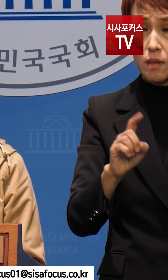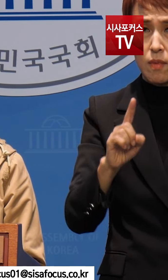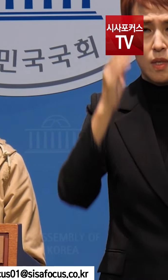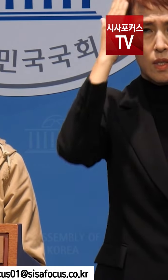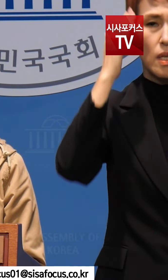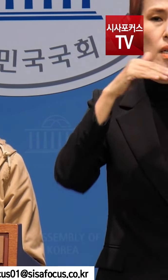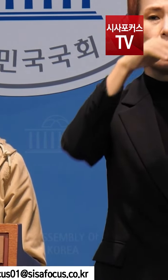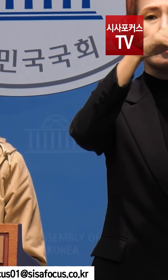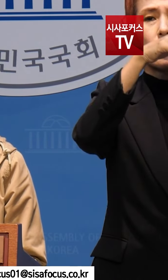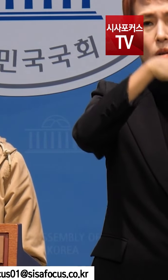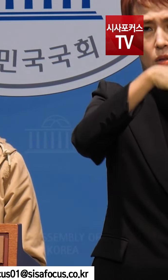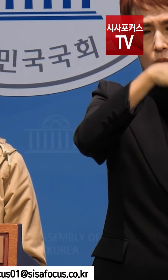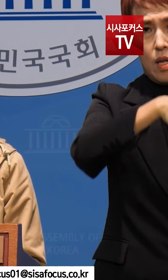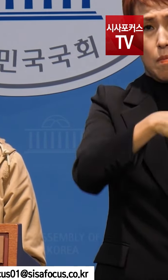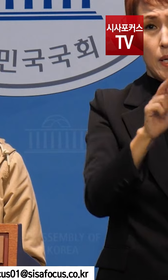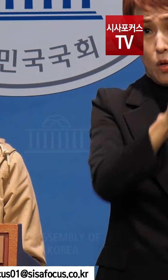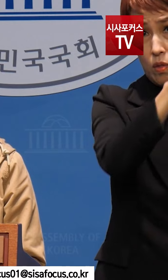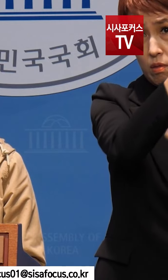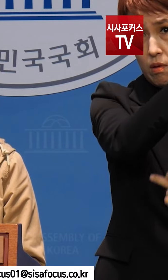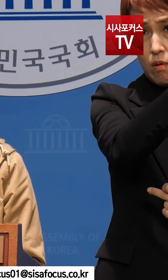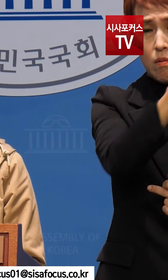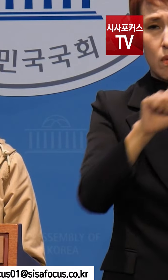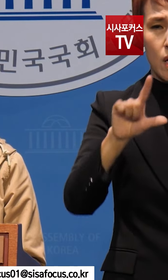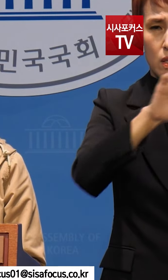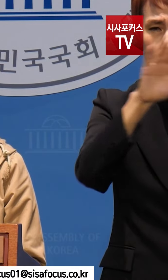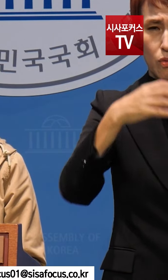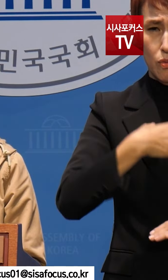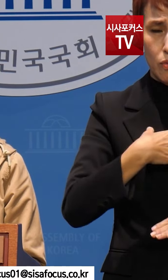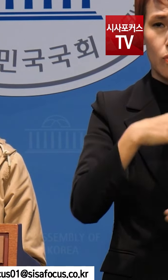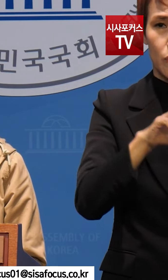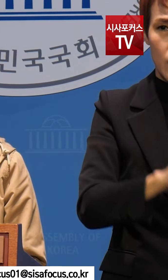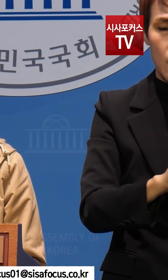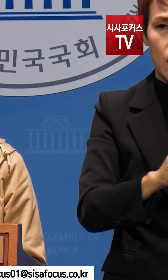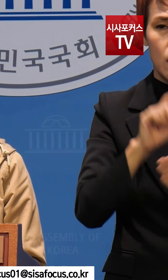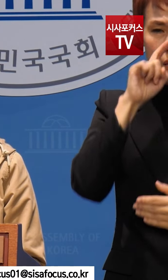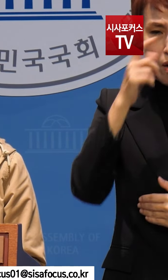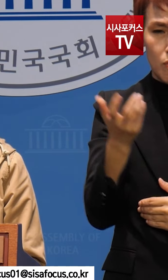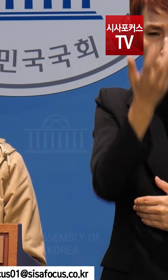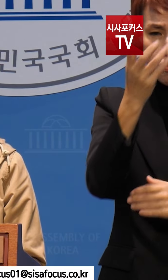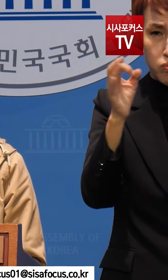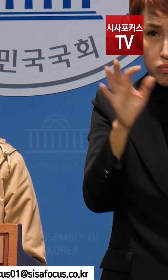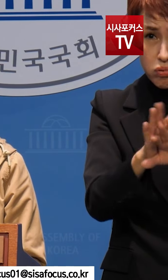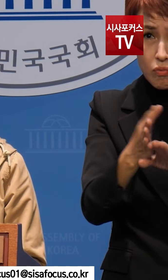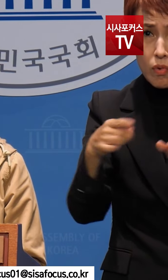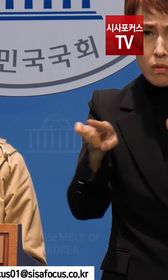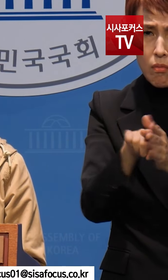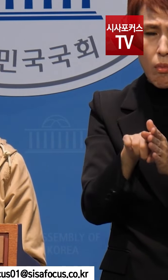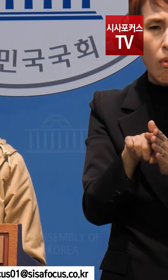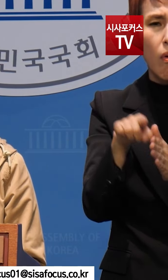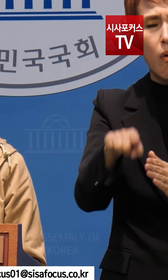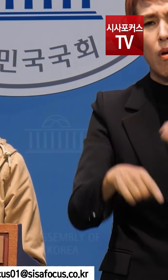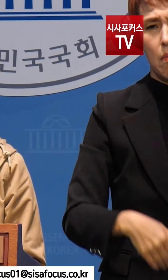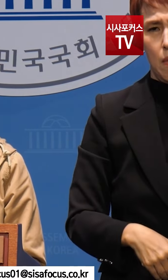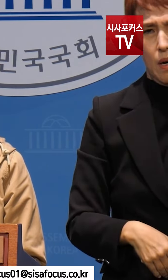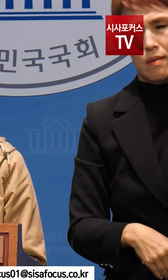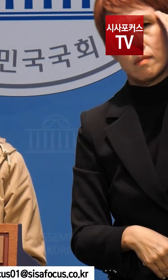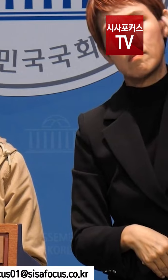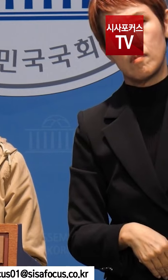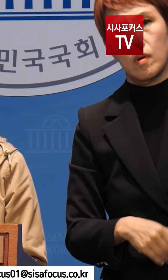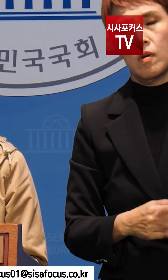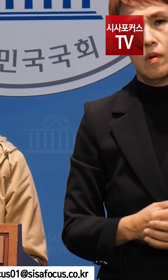석탄 발전소는 기후위기 대응과 탄소 중립 실천에 심각한 장애물이 되기도 합니다